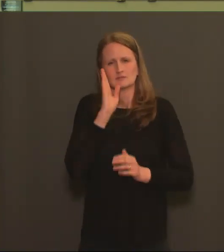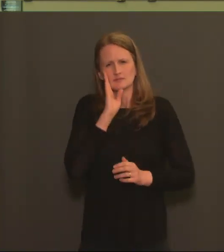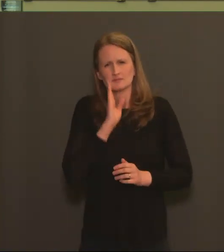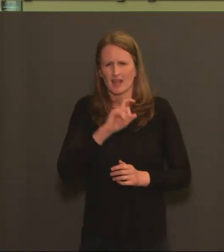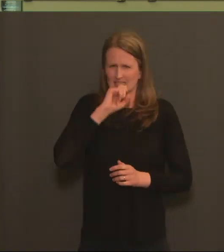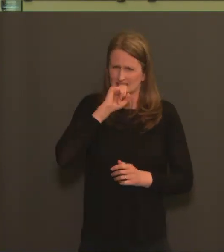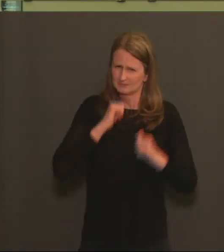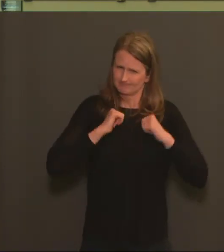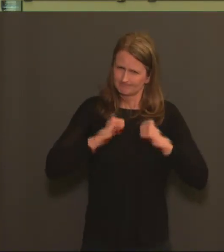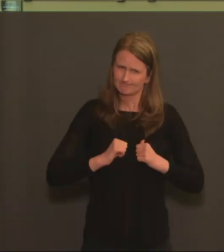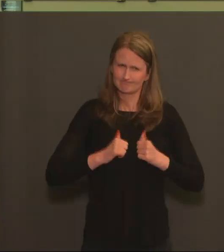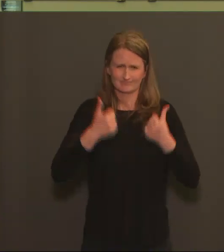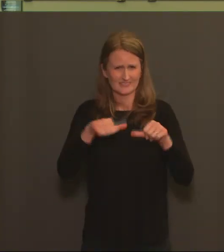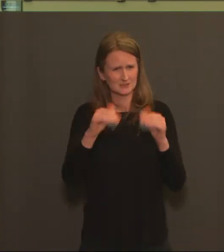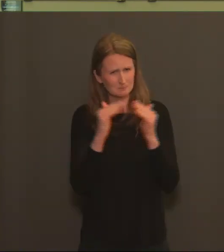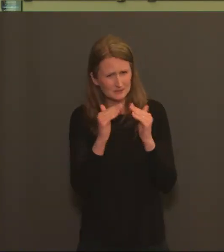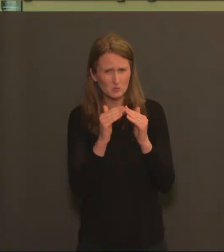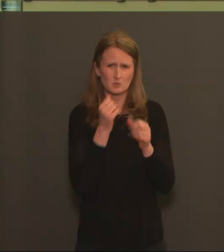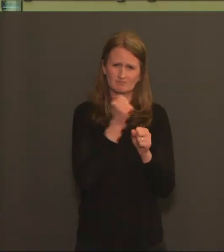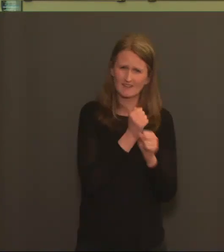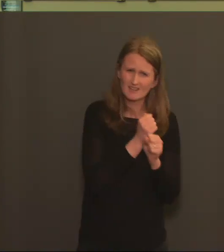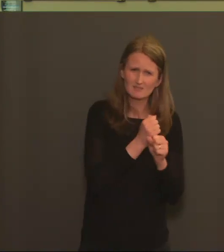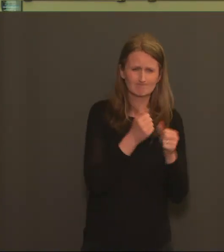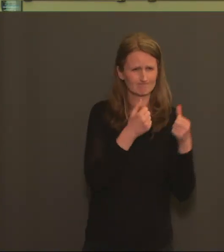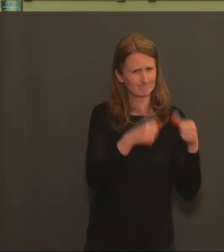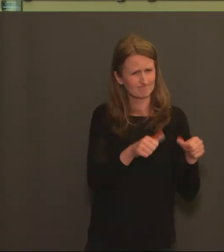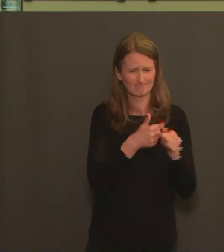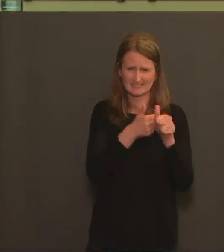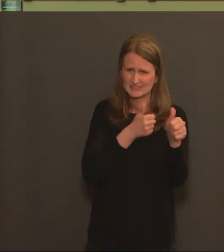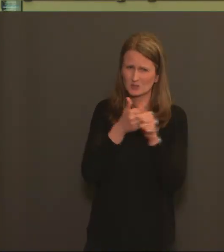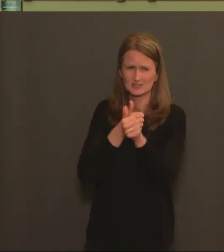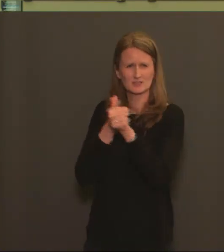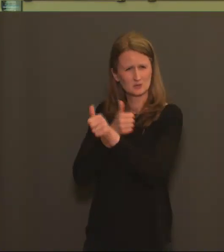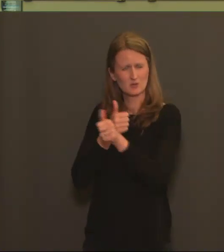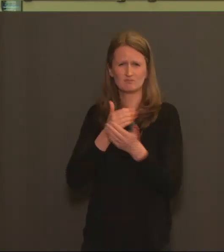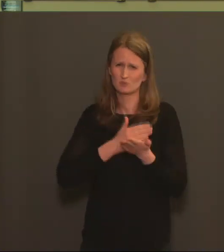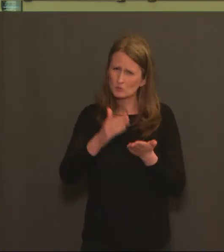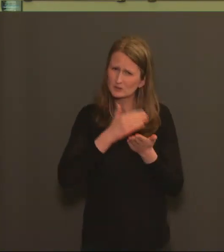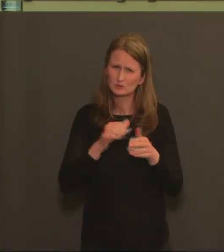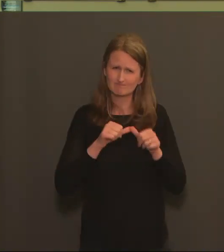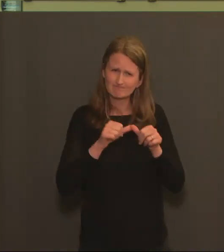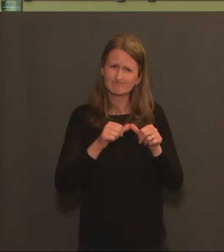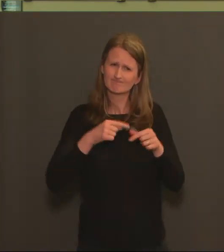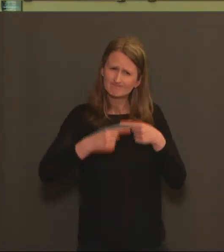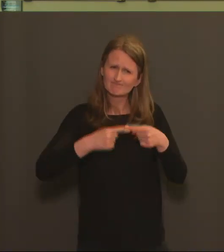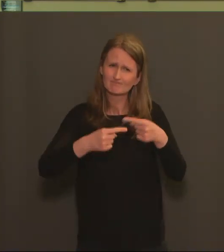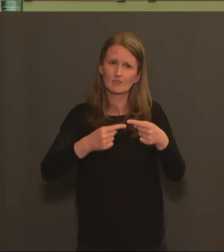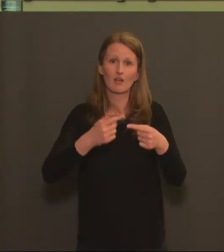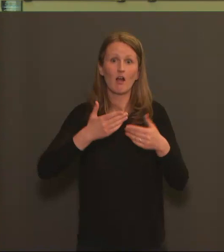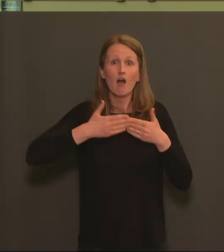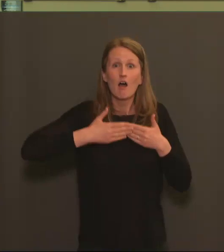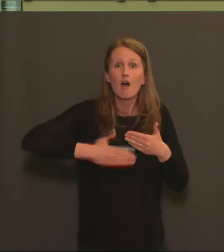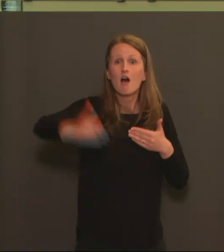bureau éventuellement et de continuer à faire ce télétravail. Ce n'est plus quelque chose au très long cours, sauf pour ceux, bien sûr, pour lesquels ce